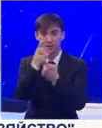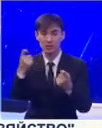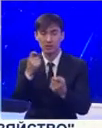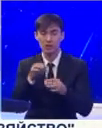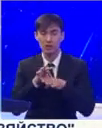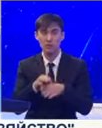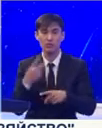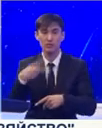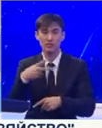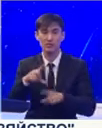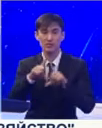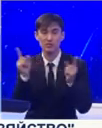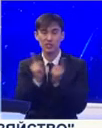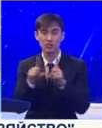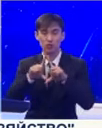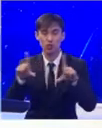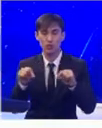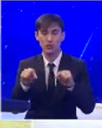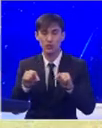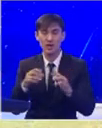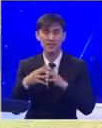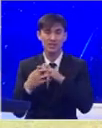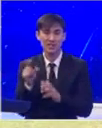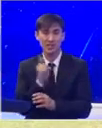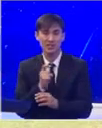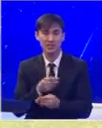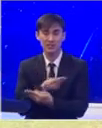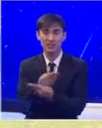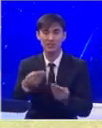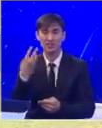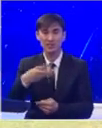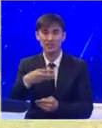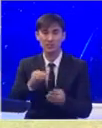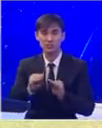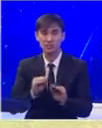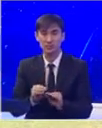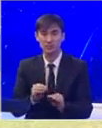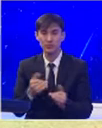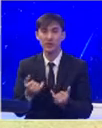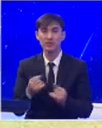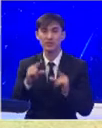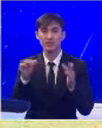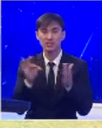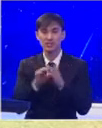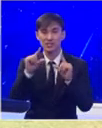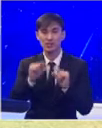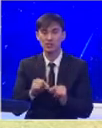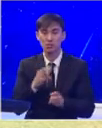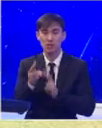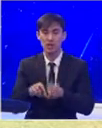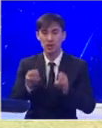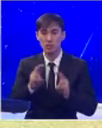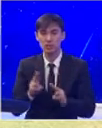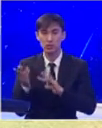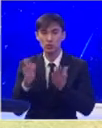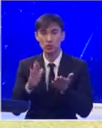20 встреч в школах прилегающим крестьянским хозяйствам выдано 30 предписаний в целях снижения пожароопасной ситуации в лесу